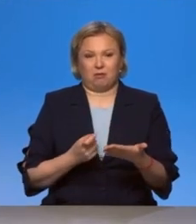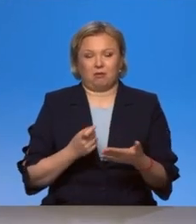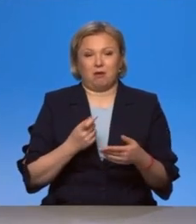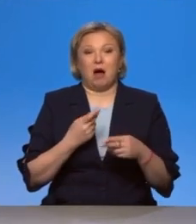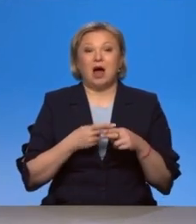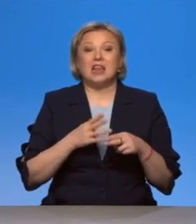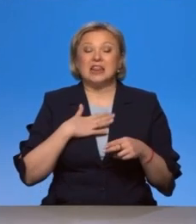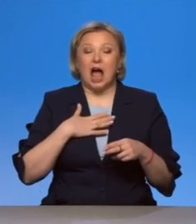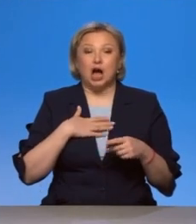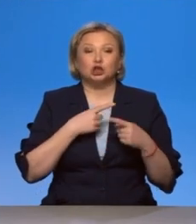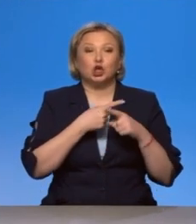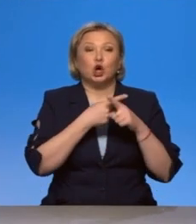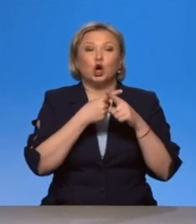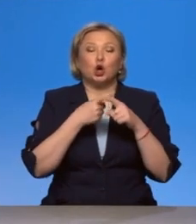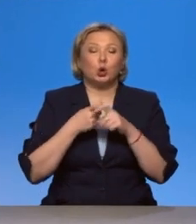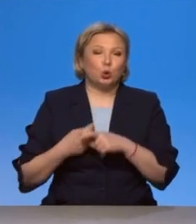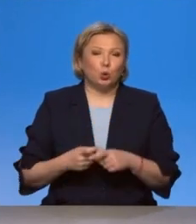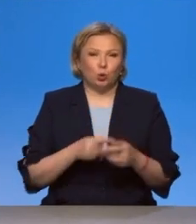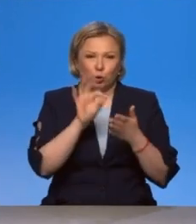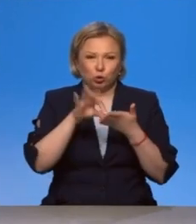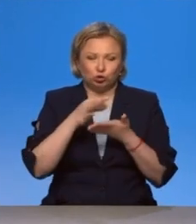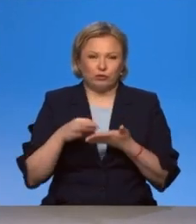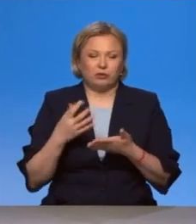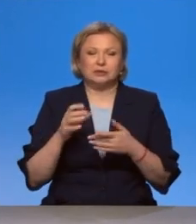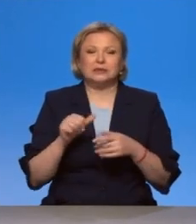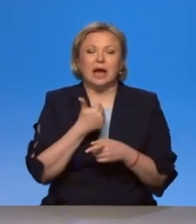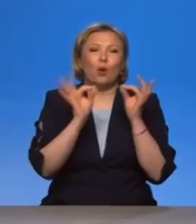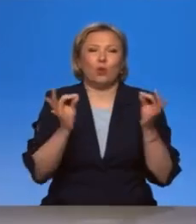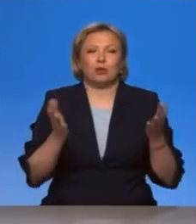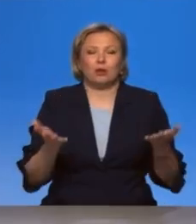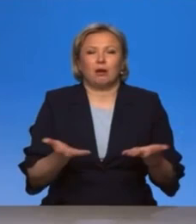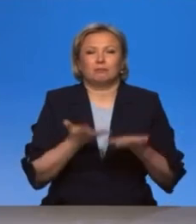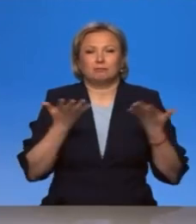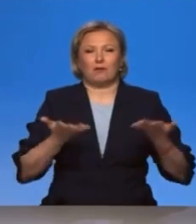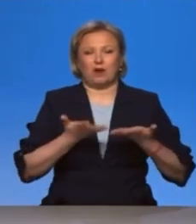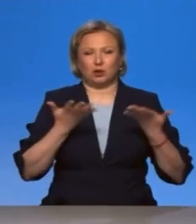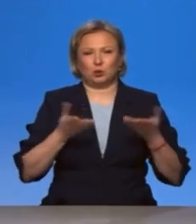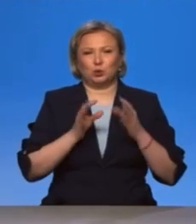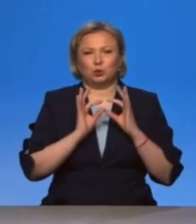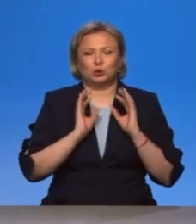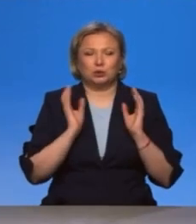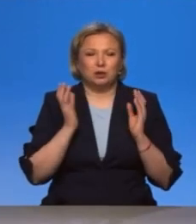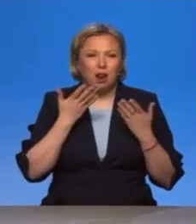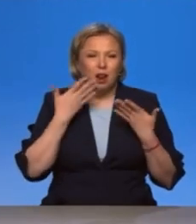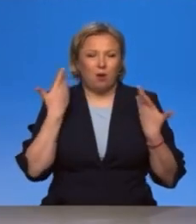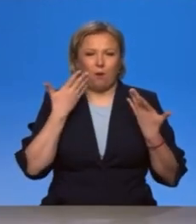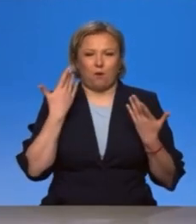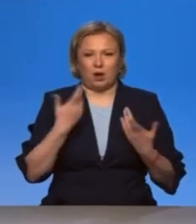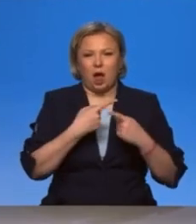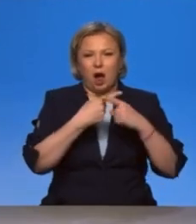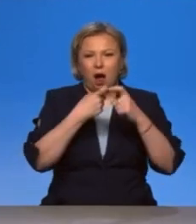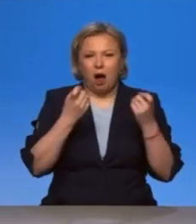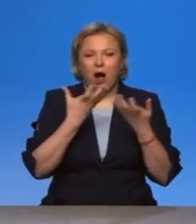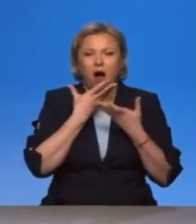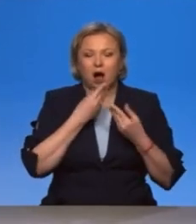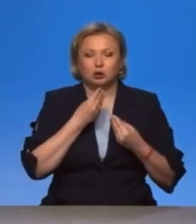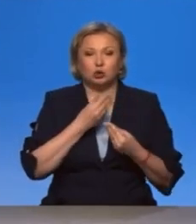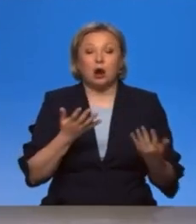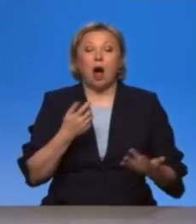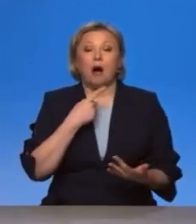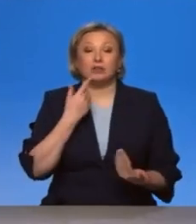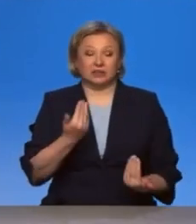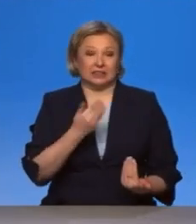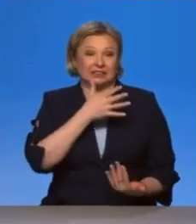кружева самые тонкие, самые ажурные, самые воздушные. Вот, знаете, вопрос, как современные там барышни, а куда